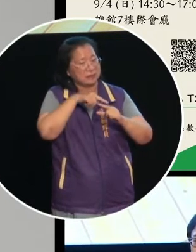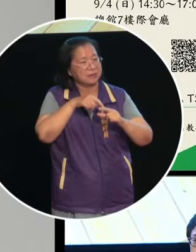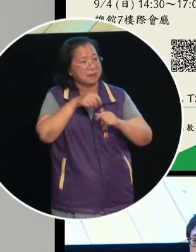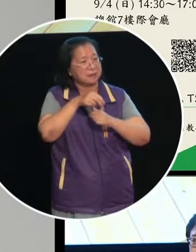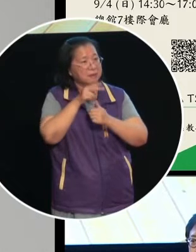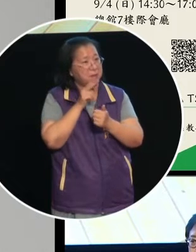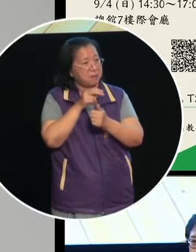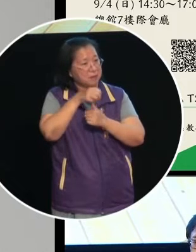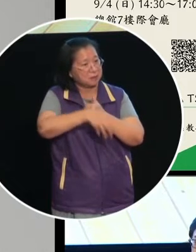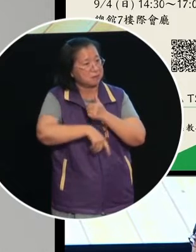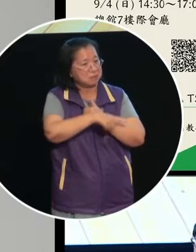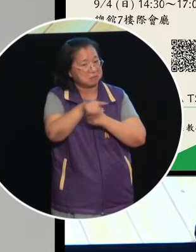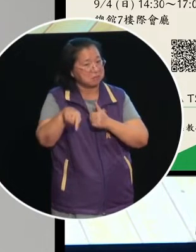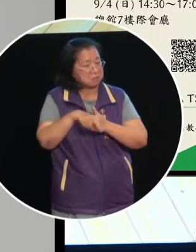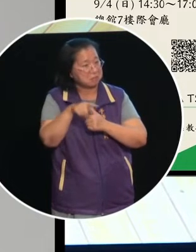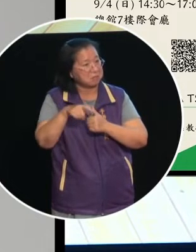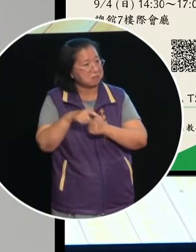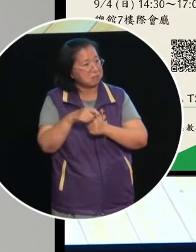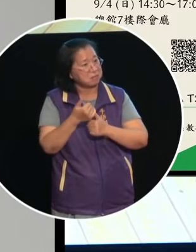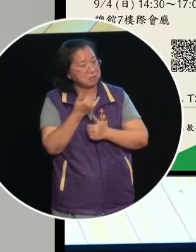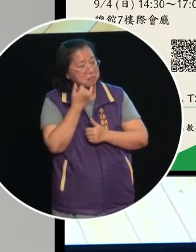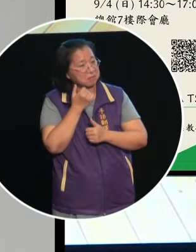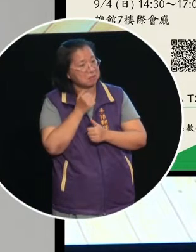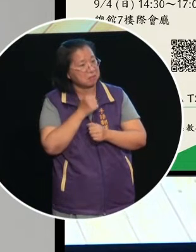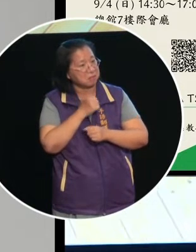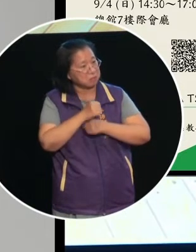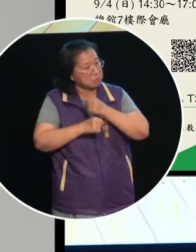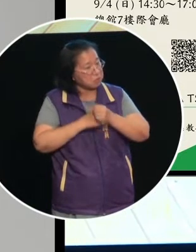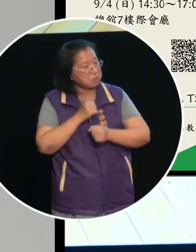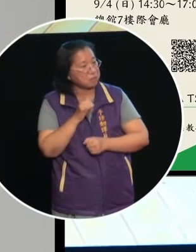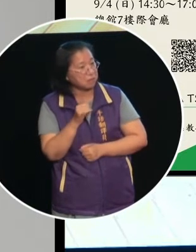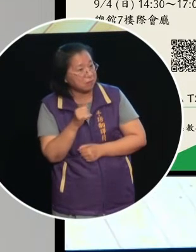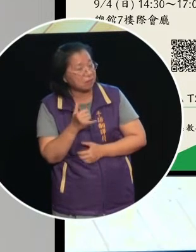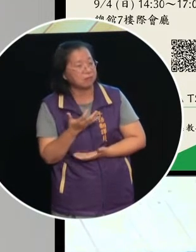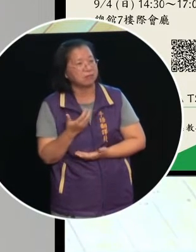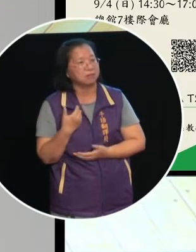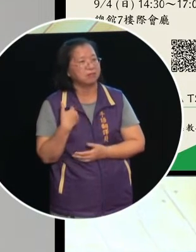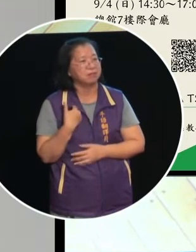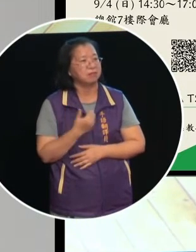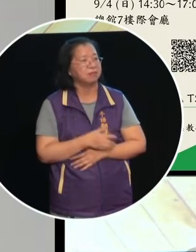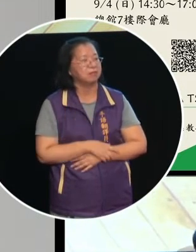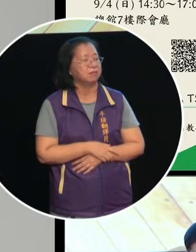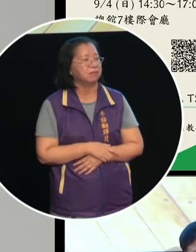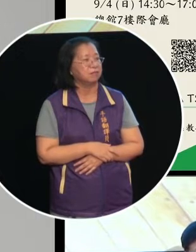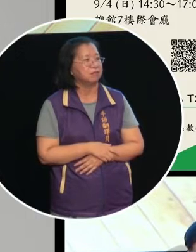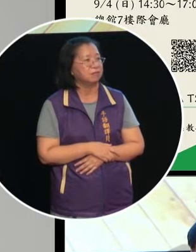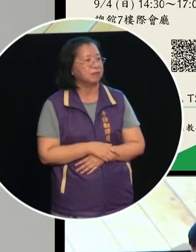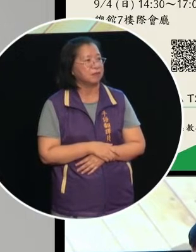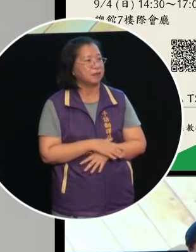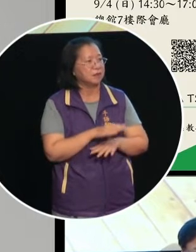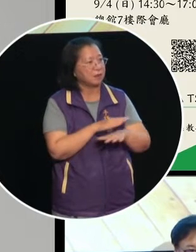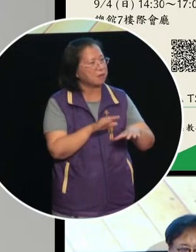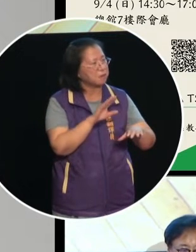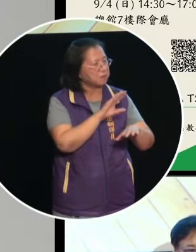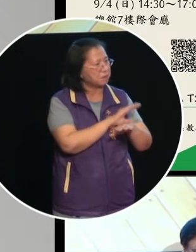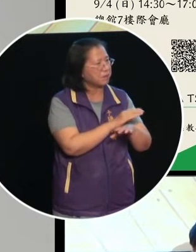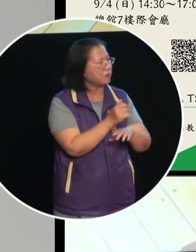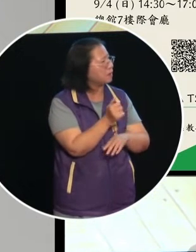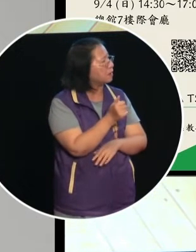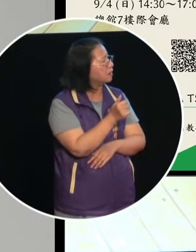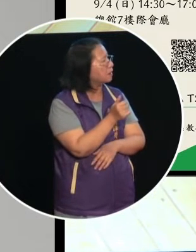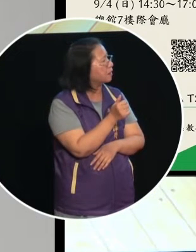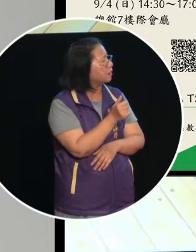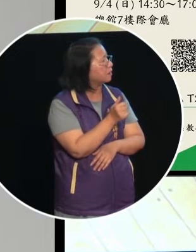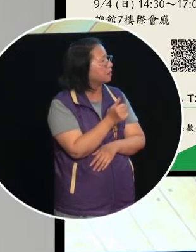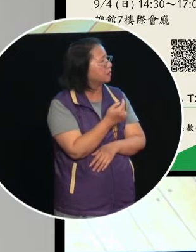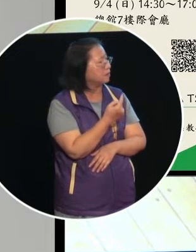好吗？完全不是这样子。因为本来有那个安倍先生跟岸田先生，我叫做一个歌舞伎